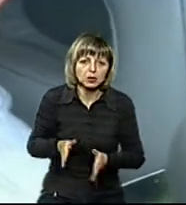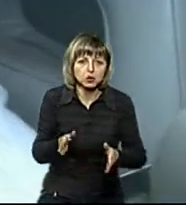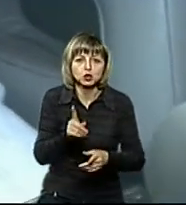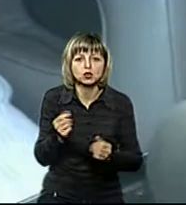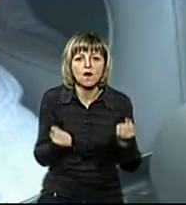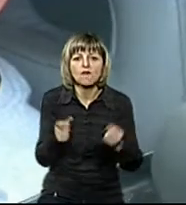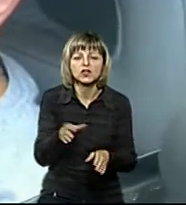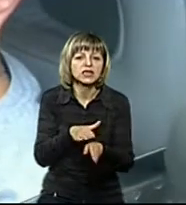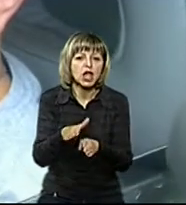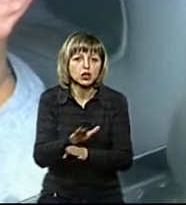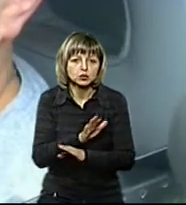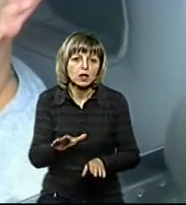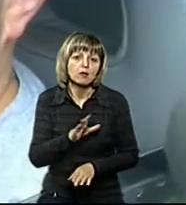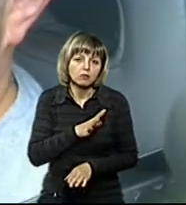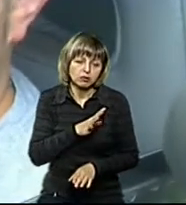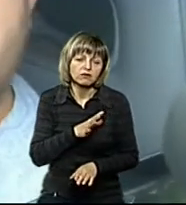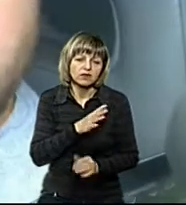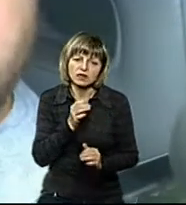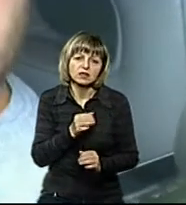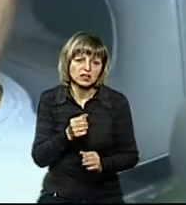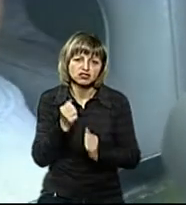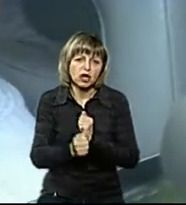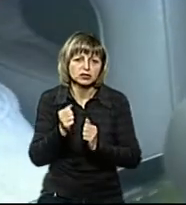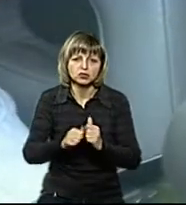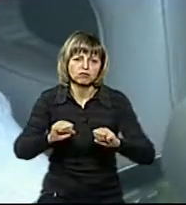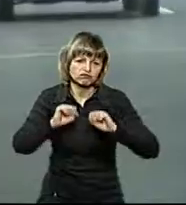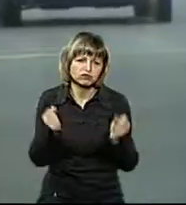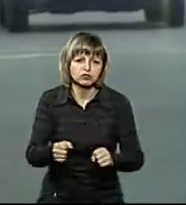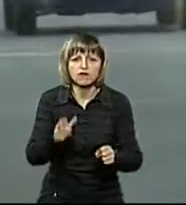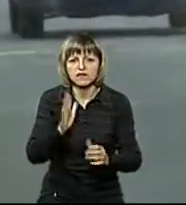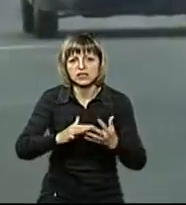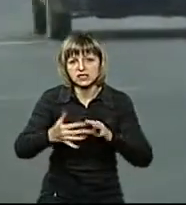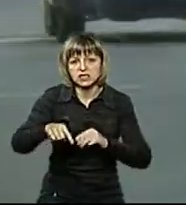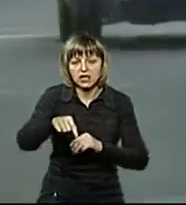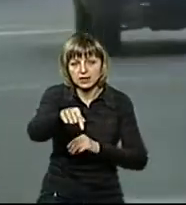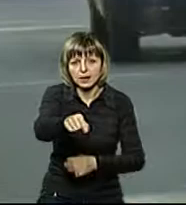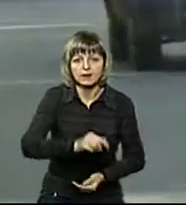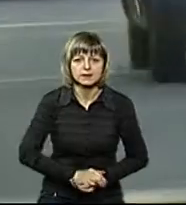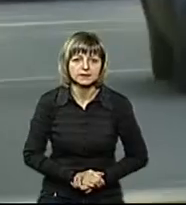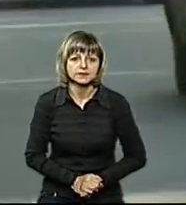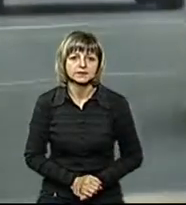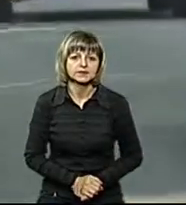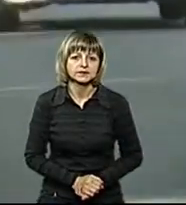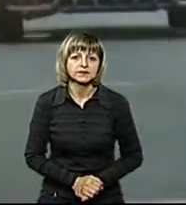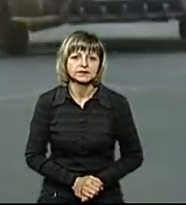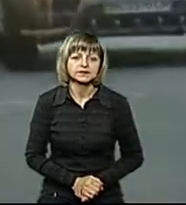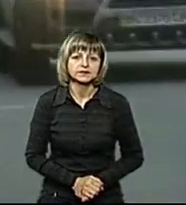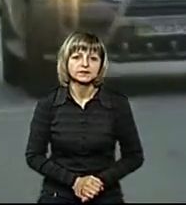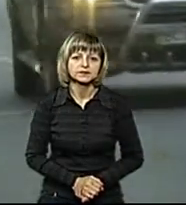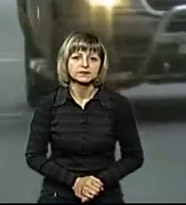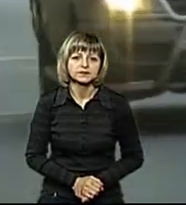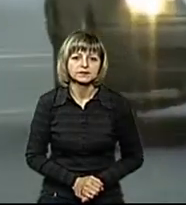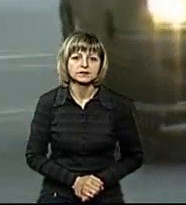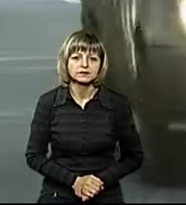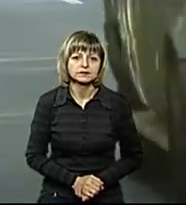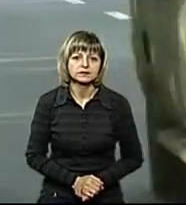не дотримуються? Як правило, перевищення швидкості в населених пунктах. Петро Юровчик, Віталій Гаврилець. Новини на Суспільному.